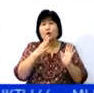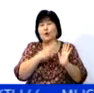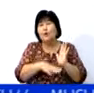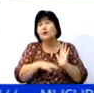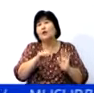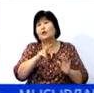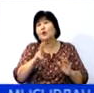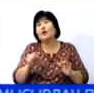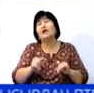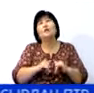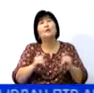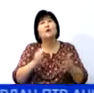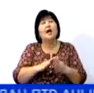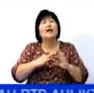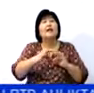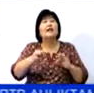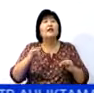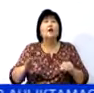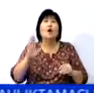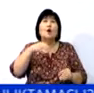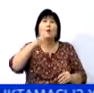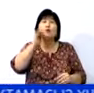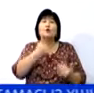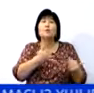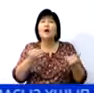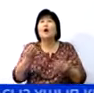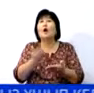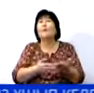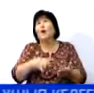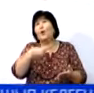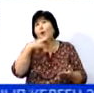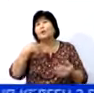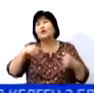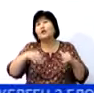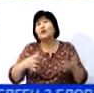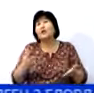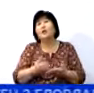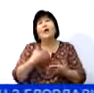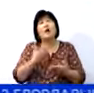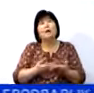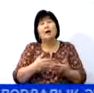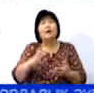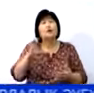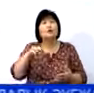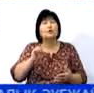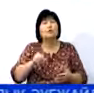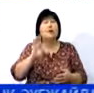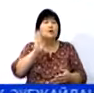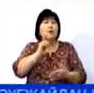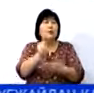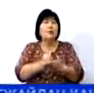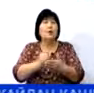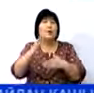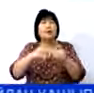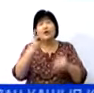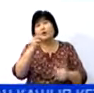тоннаға дейін өсіп отыр. Елді мекендерді ауыз сумен қамту мәселесі де көп ұзамай шешілуі тиіс. Мәселен, Сұлтөбедегі бас су қоймасының құрылысына